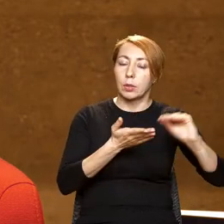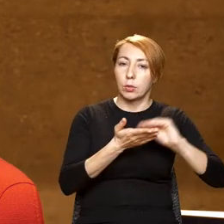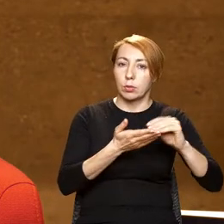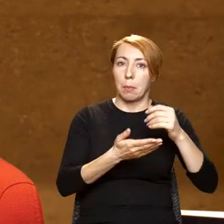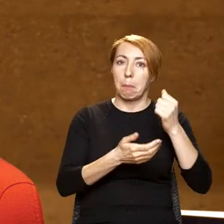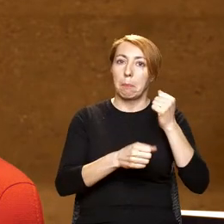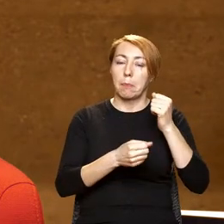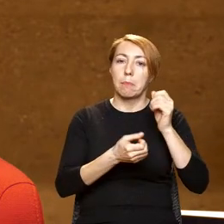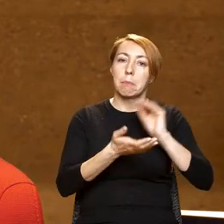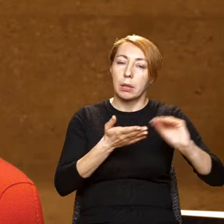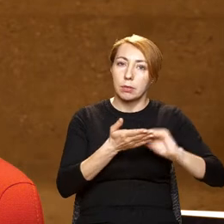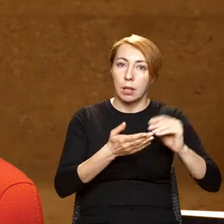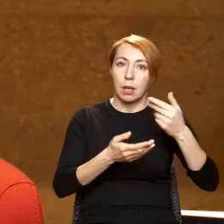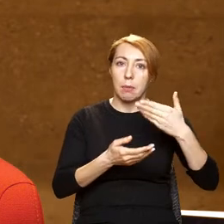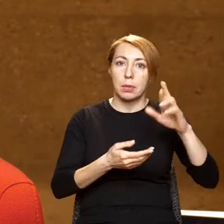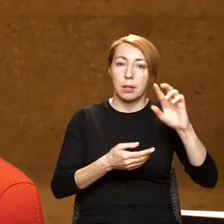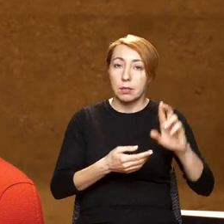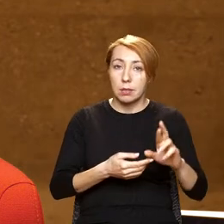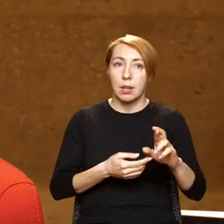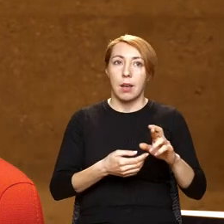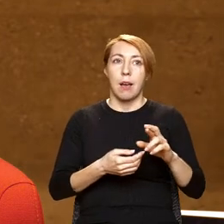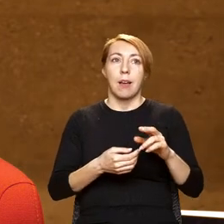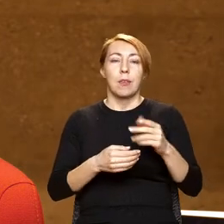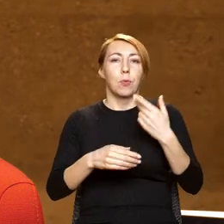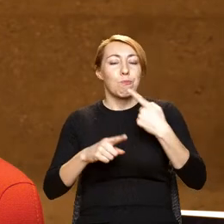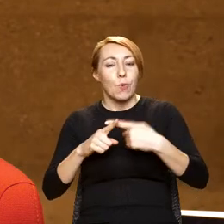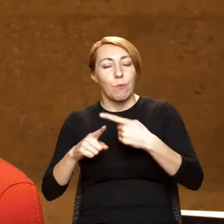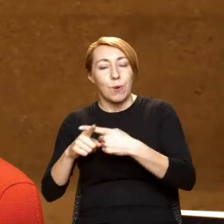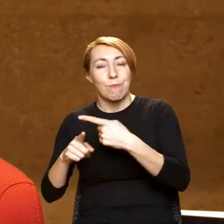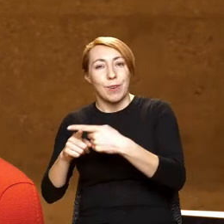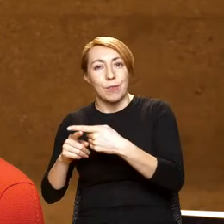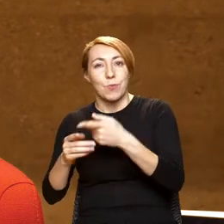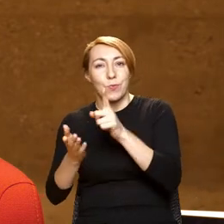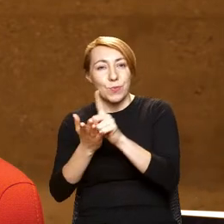proces powolny, ale nie byłby możliwy bez dorobku właśnie